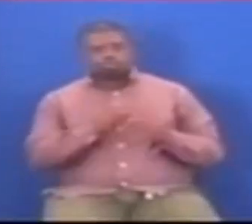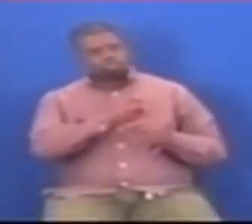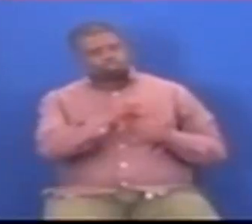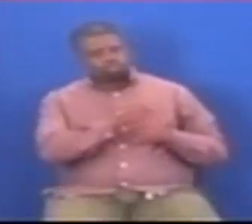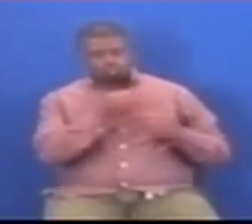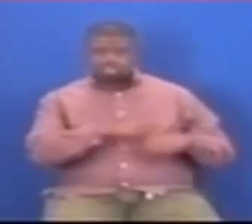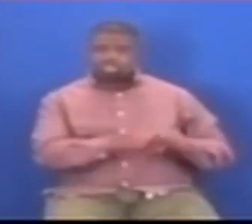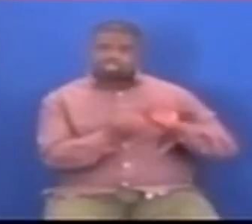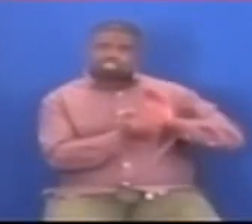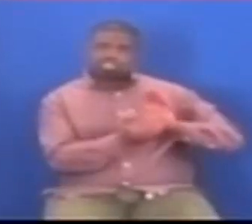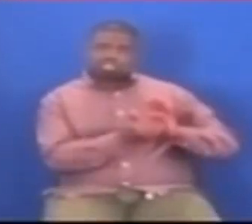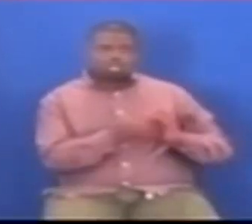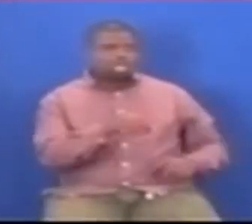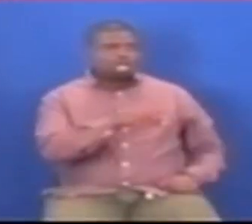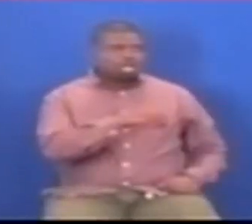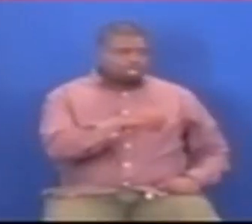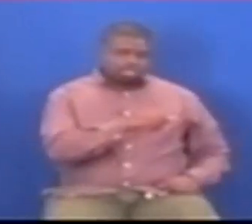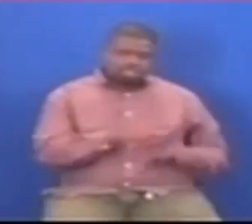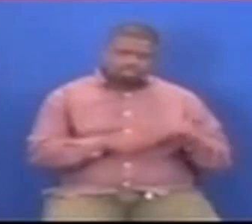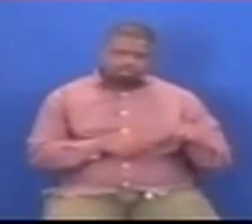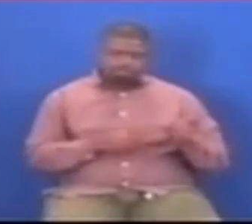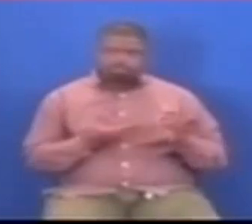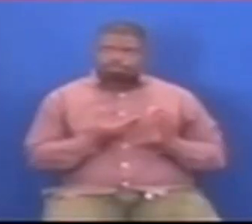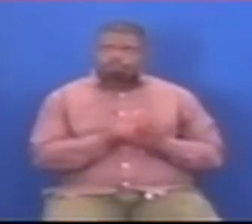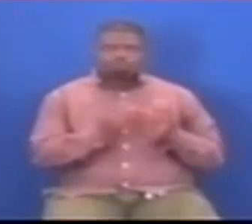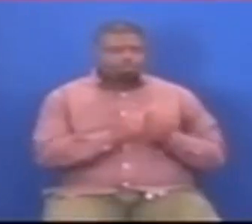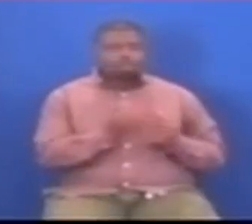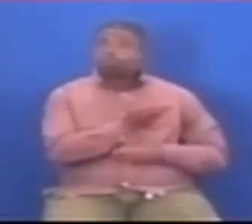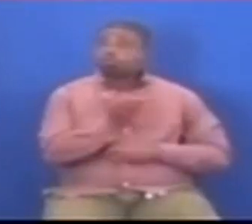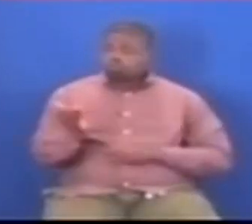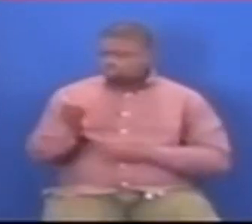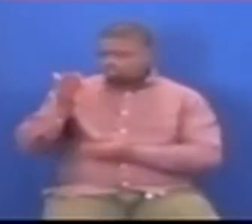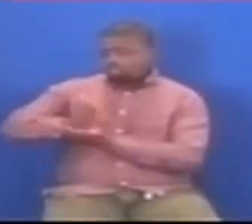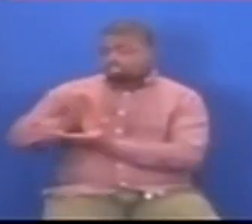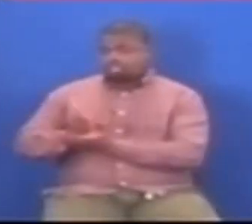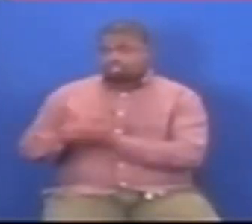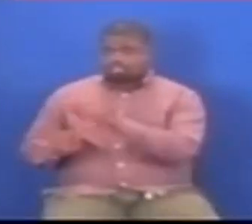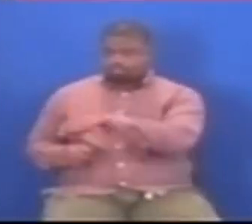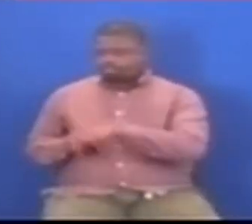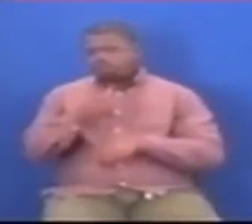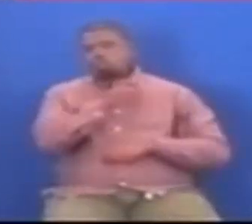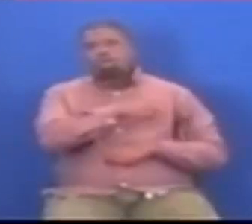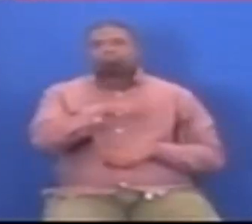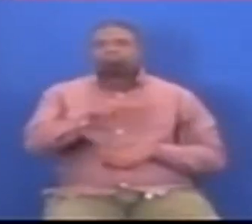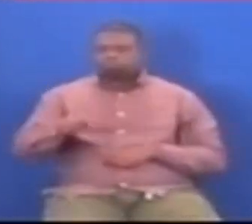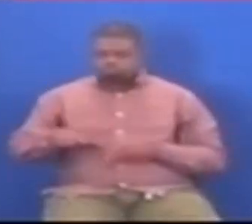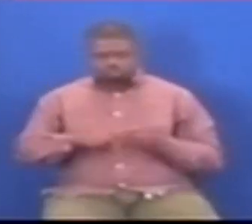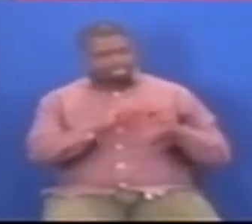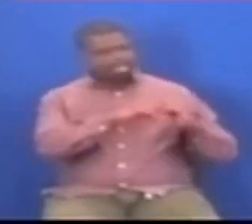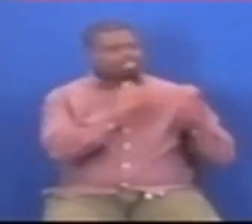utekelezaji wa sheria za ardhi, ambapo pamoja na mambo mengine inahakikisha kuwa wananchi,